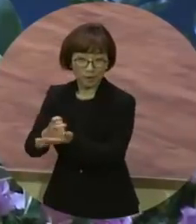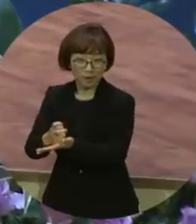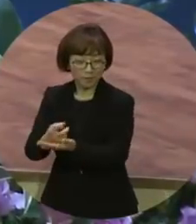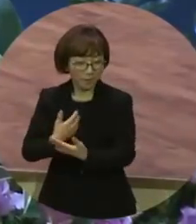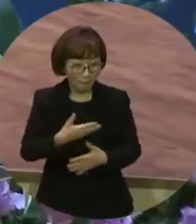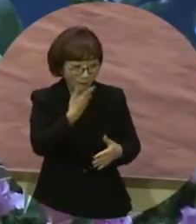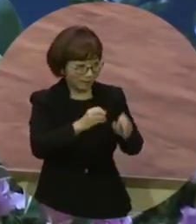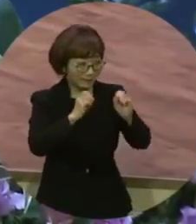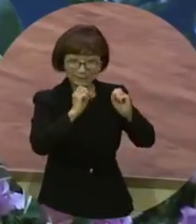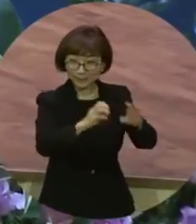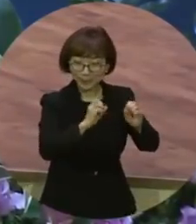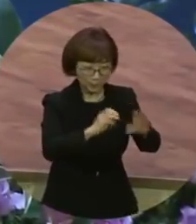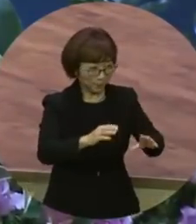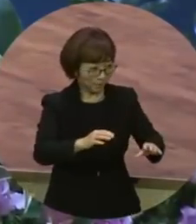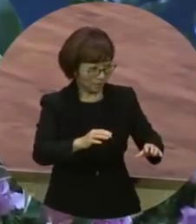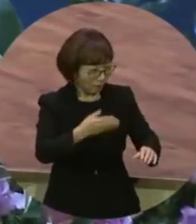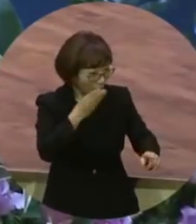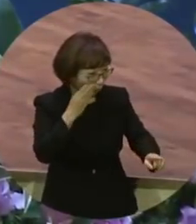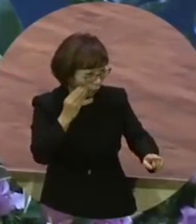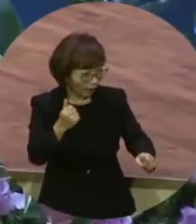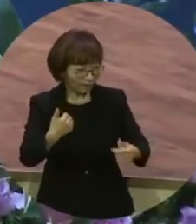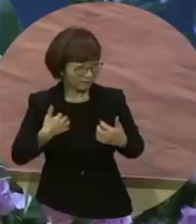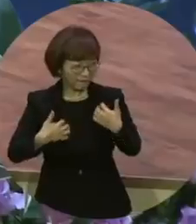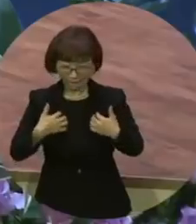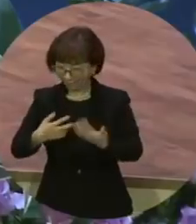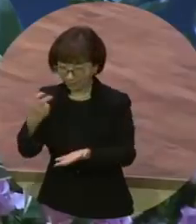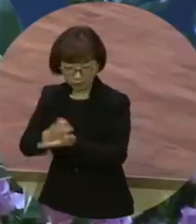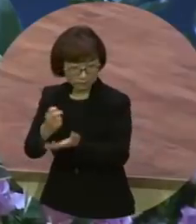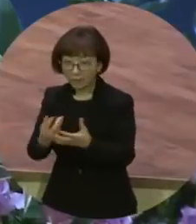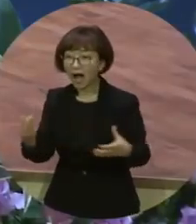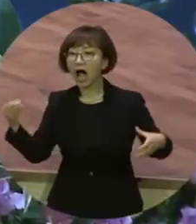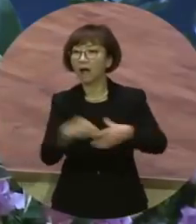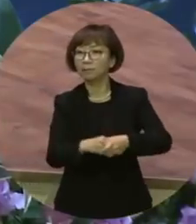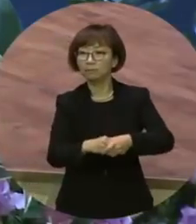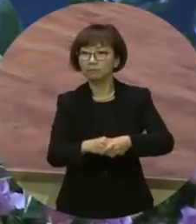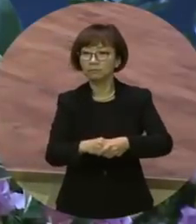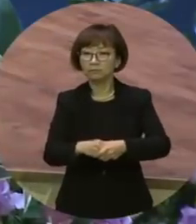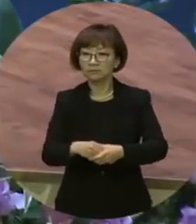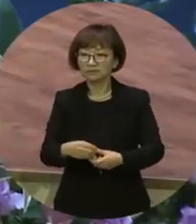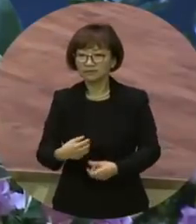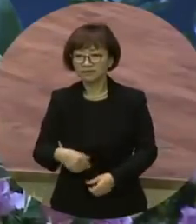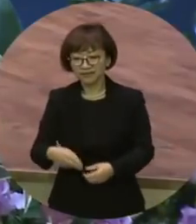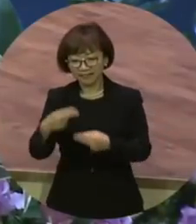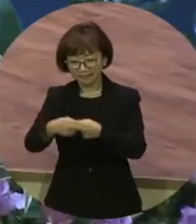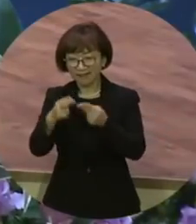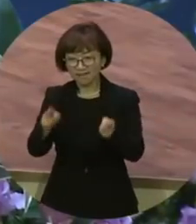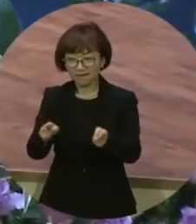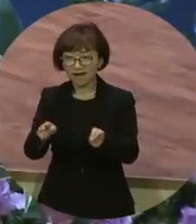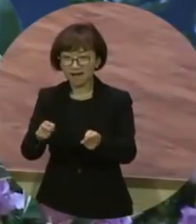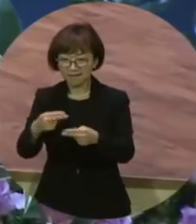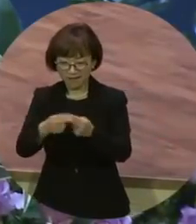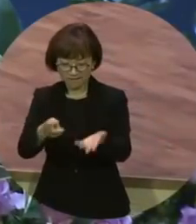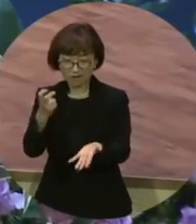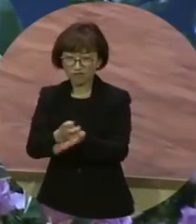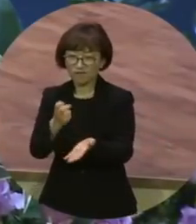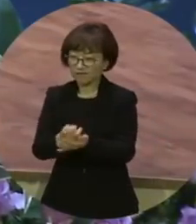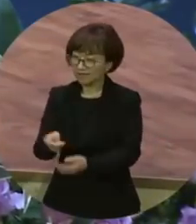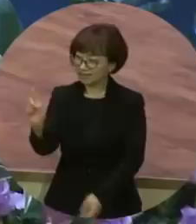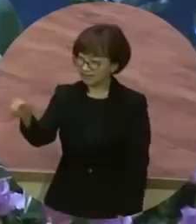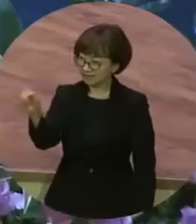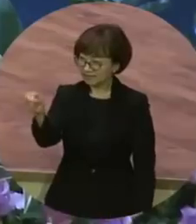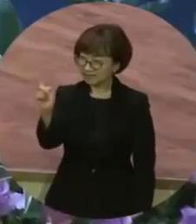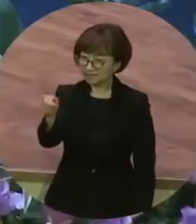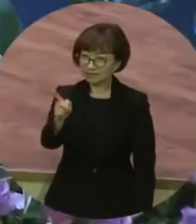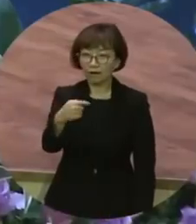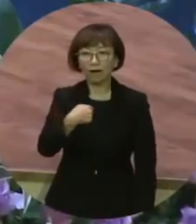조금 된다고 영접 좀 시켰다고 얼마나 정죄했는지 심지어 뭐 교회에 복음이 있니 없니 렘먼트 대회에 모여서 뭐 하는 건 이러면서 막